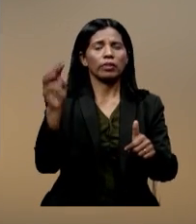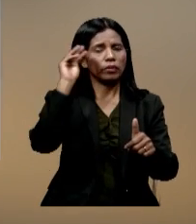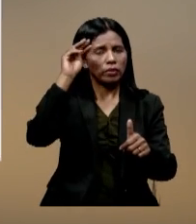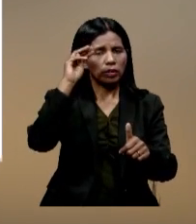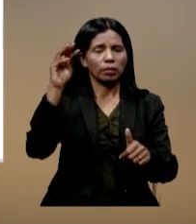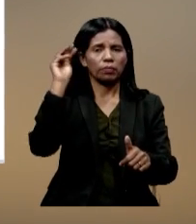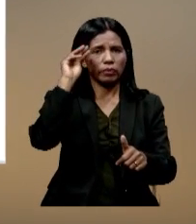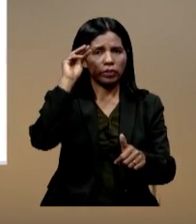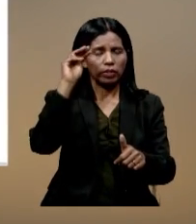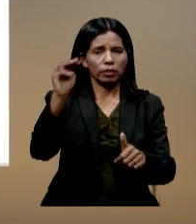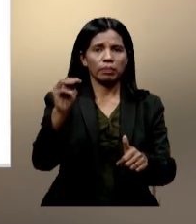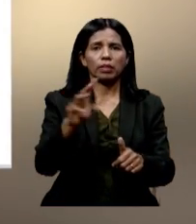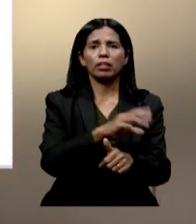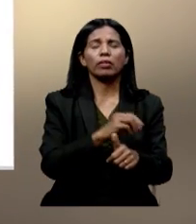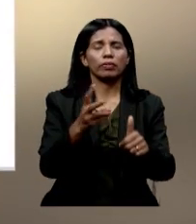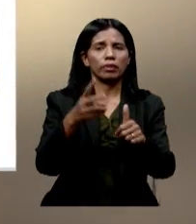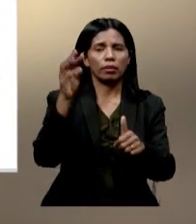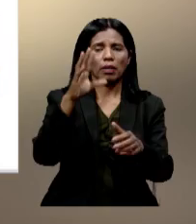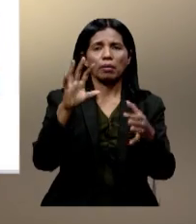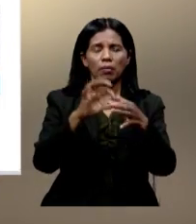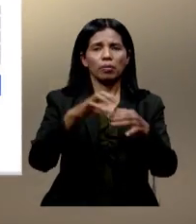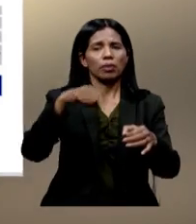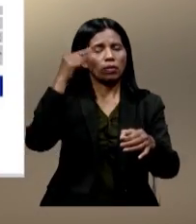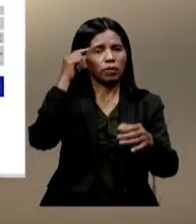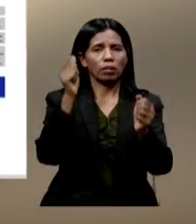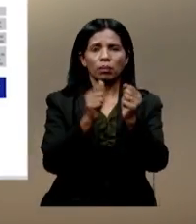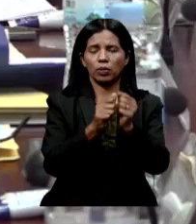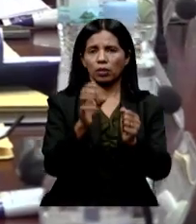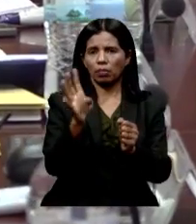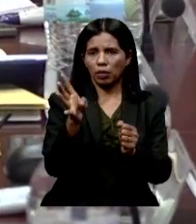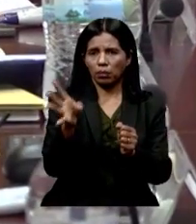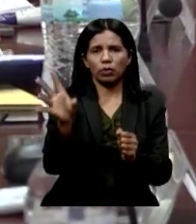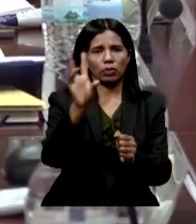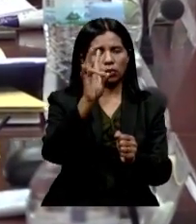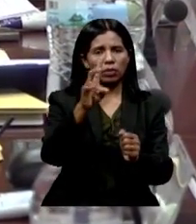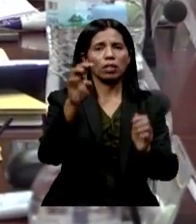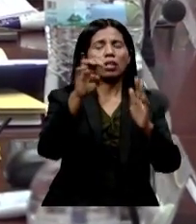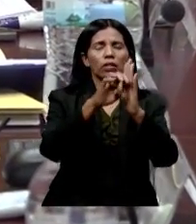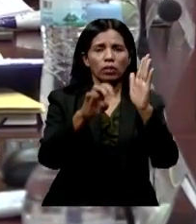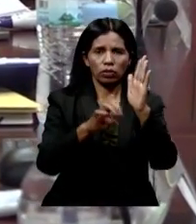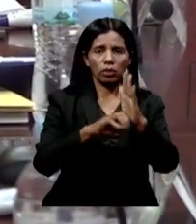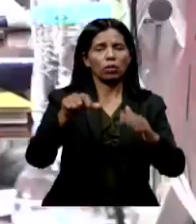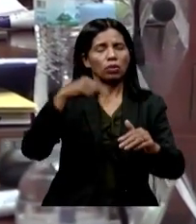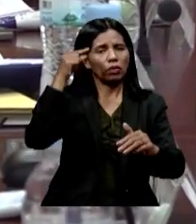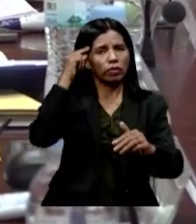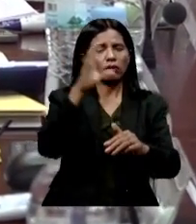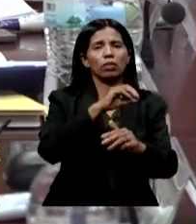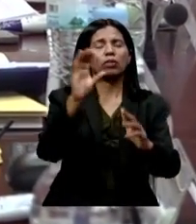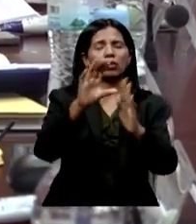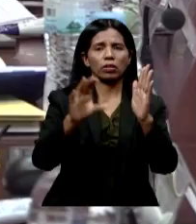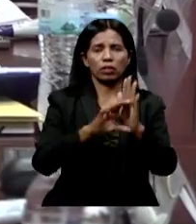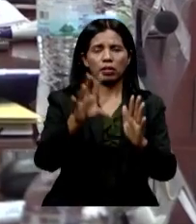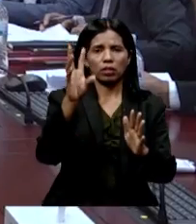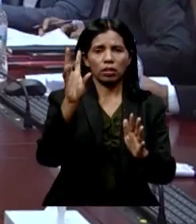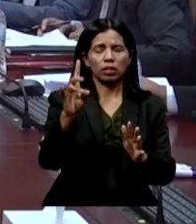no secretarul stadu, ho total membru guvernul 8 nulor sinhitu. Estrutura organică guvernul constituțional da Sia